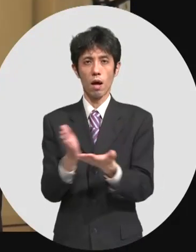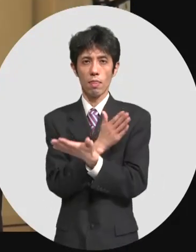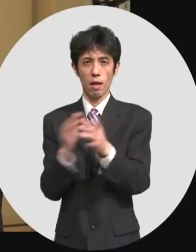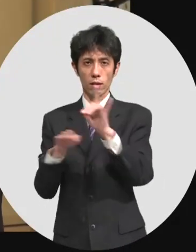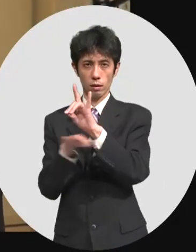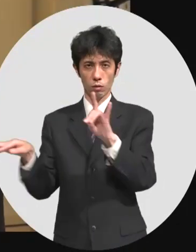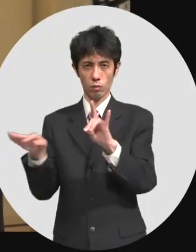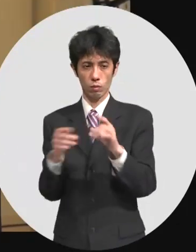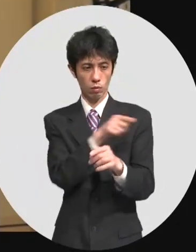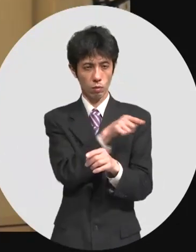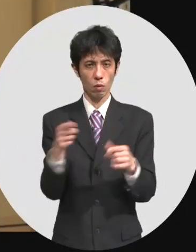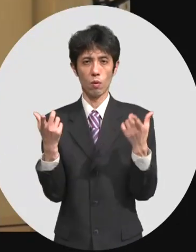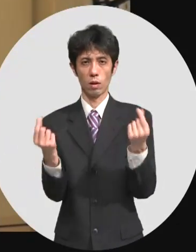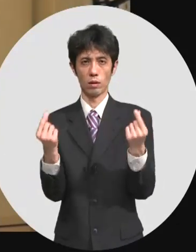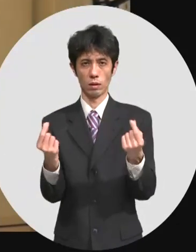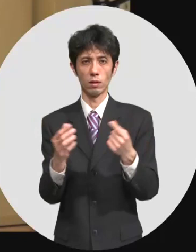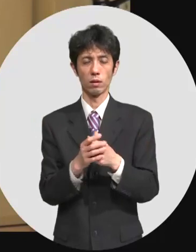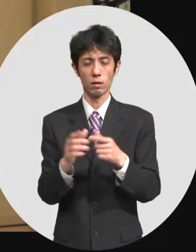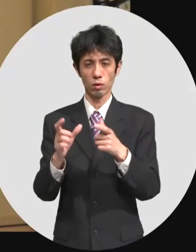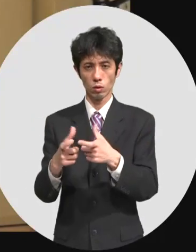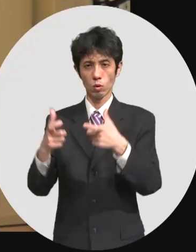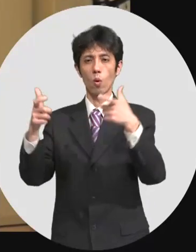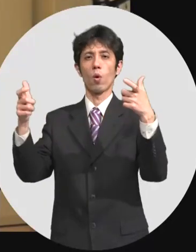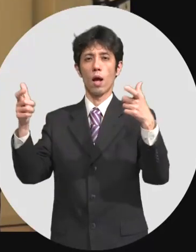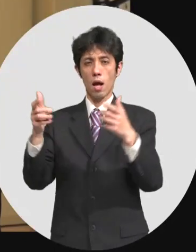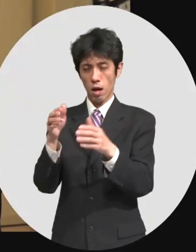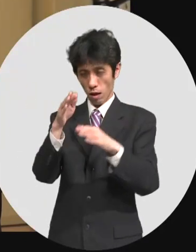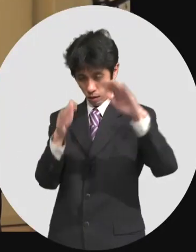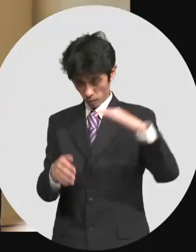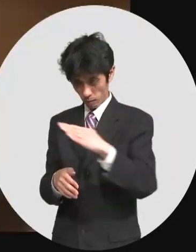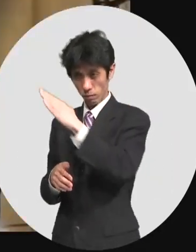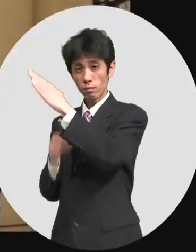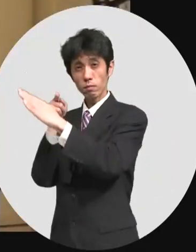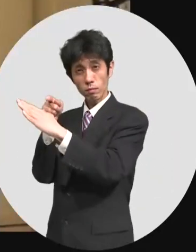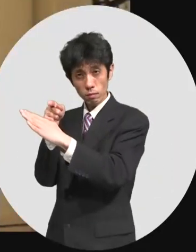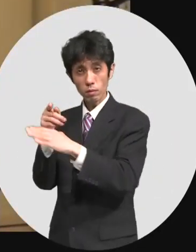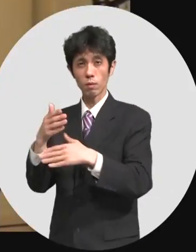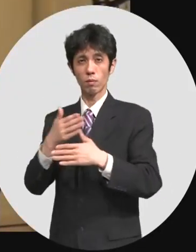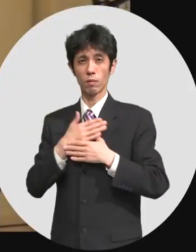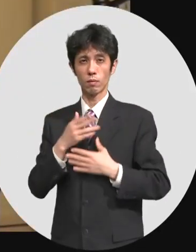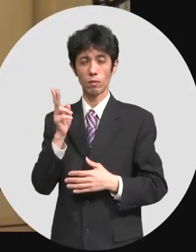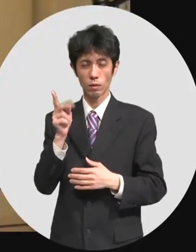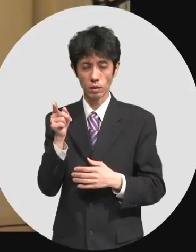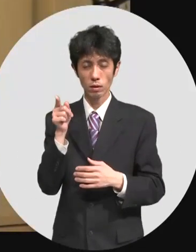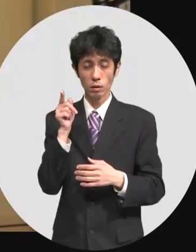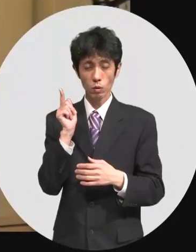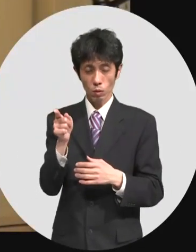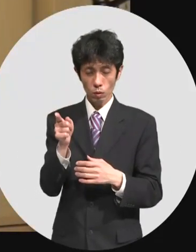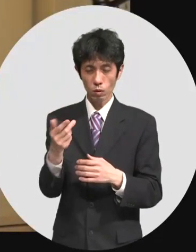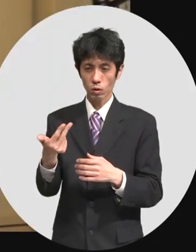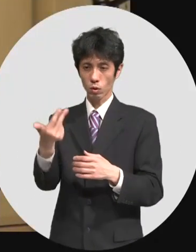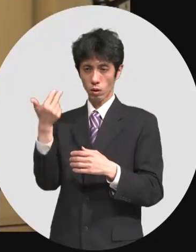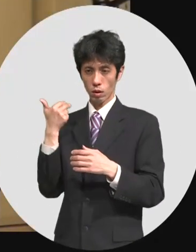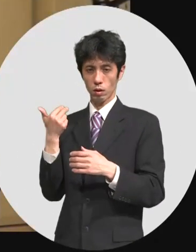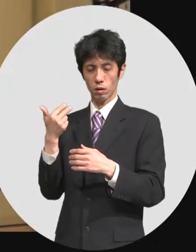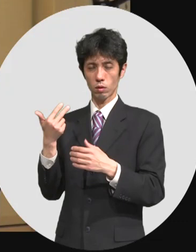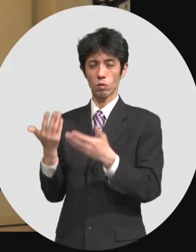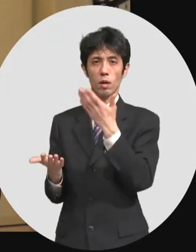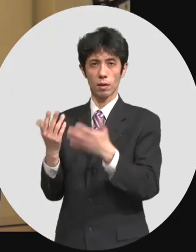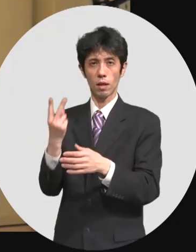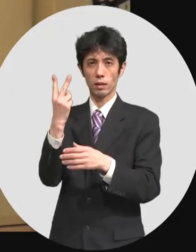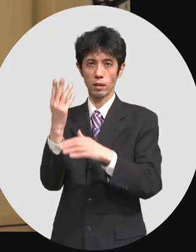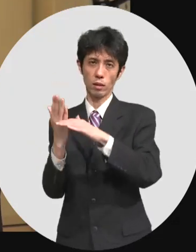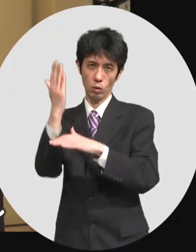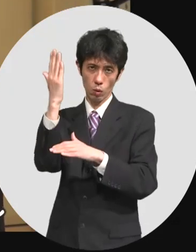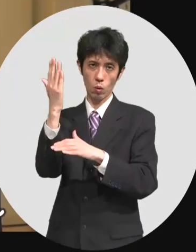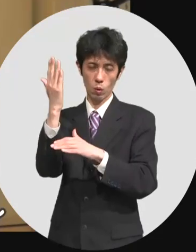が、増加傾向にあるということを見るために全週増加比等について2以上というふうに入れてお